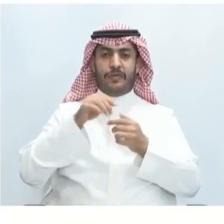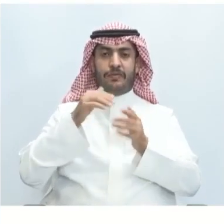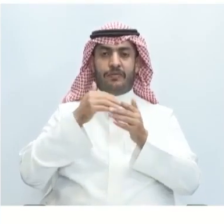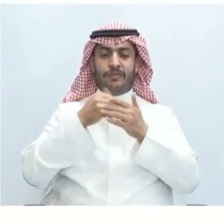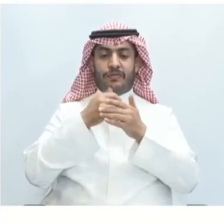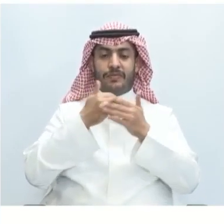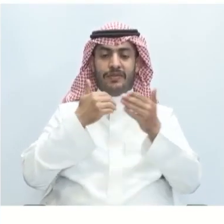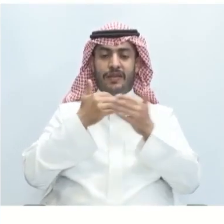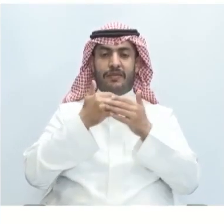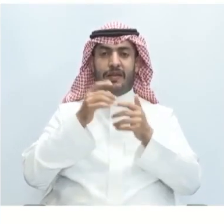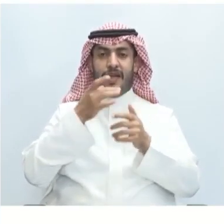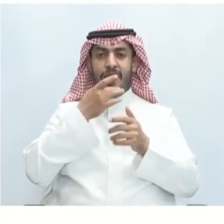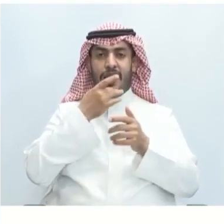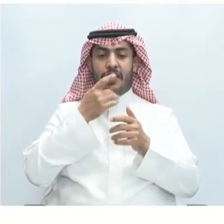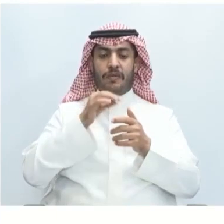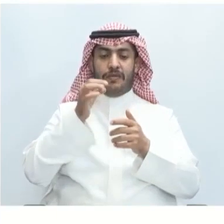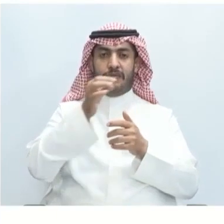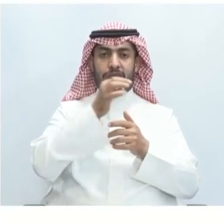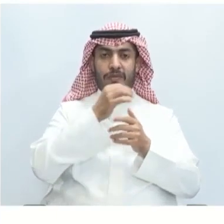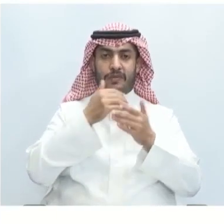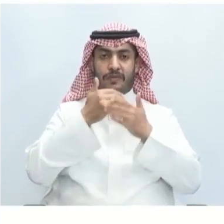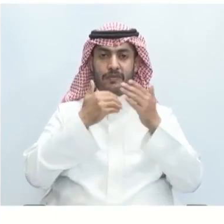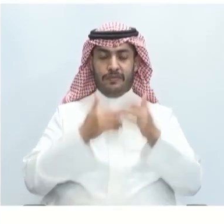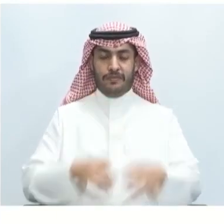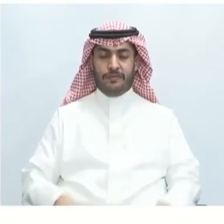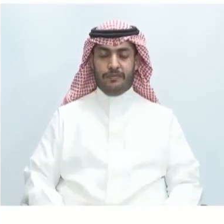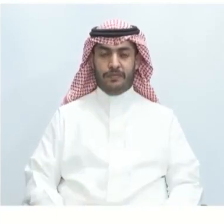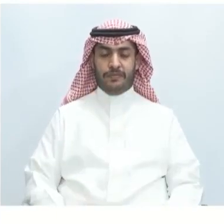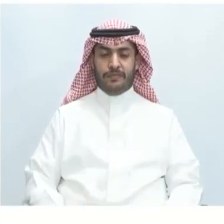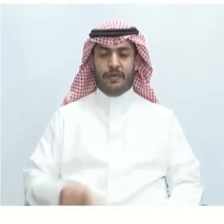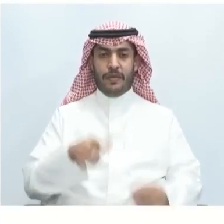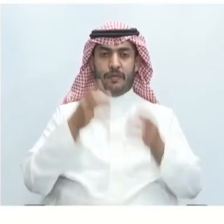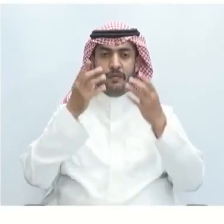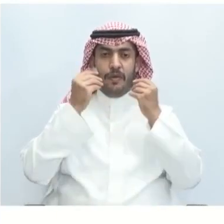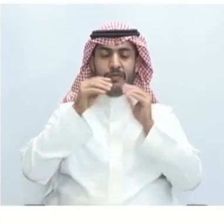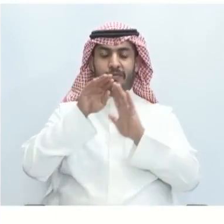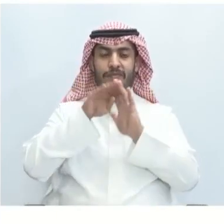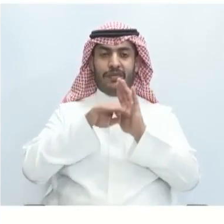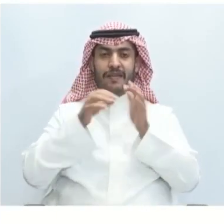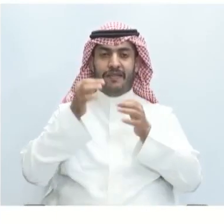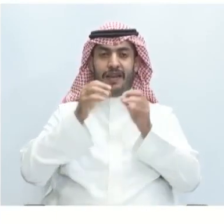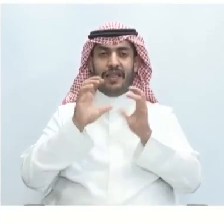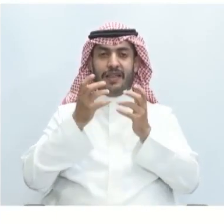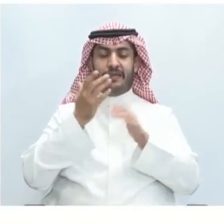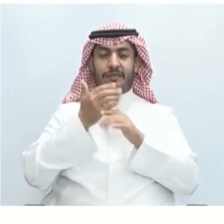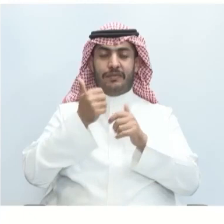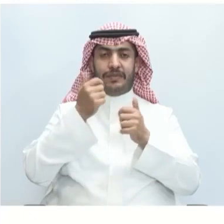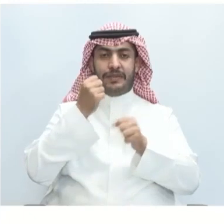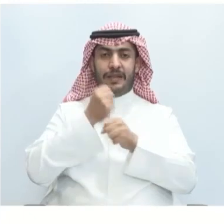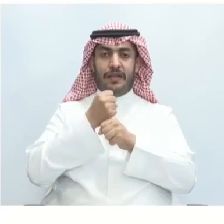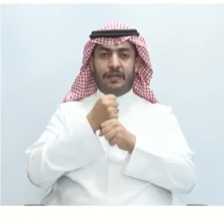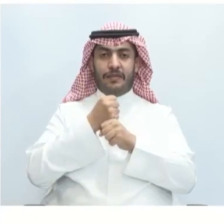والمسافه بين الرياض وكل وجهه اذا هذه المعلومات التي جمع لك فريق الاداره لكي